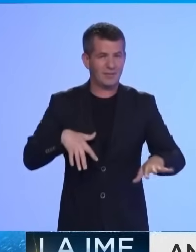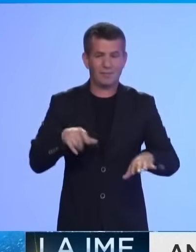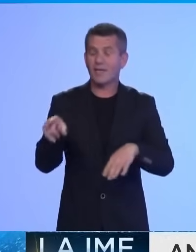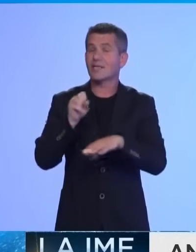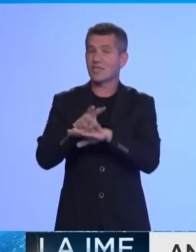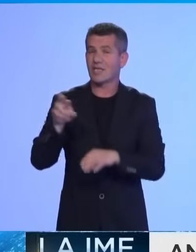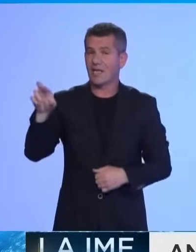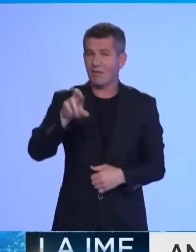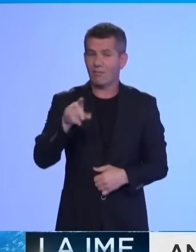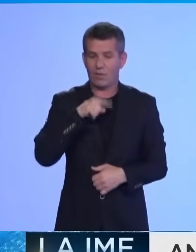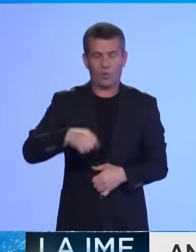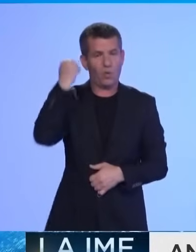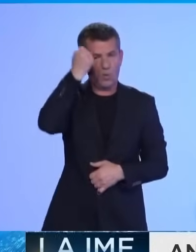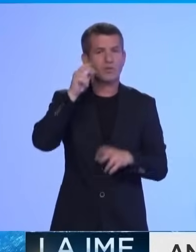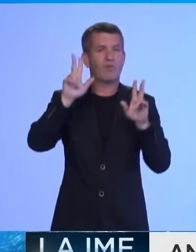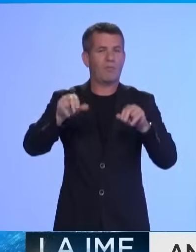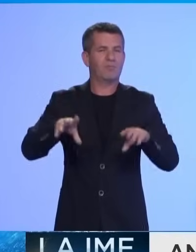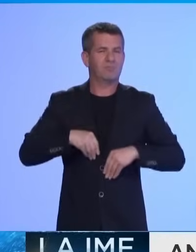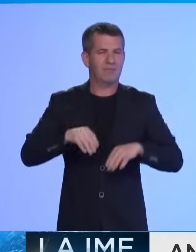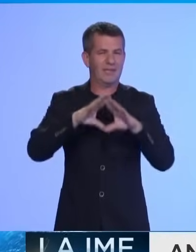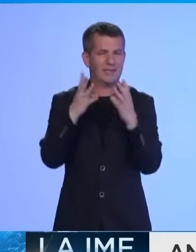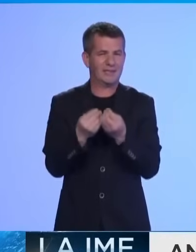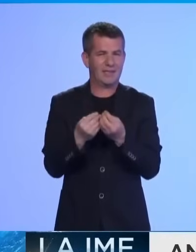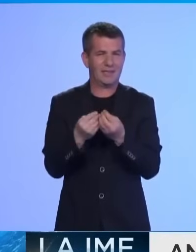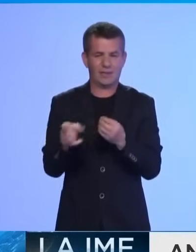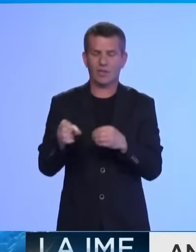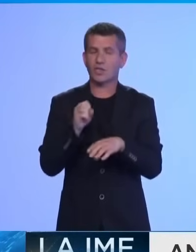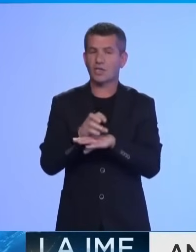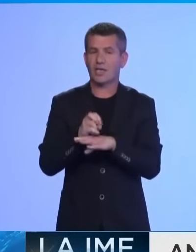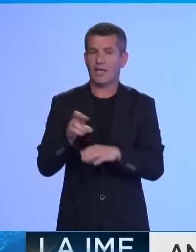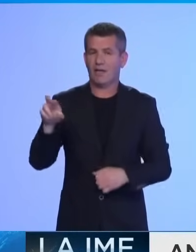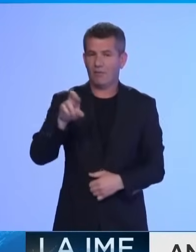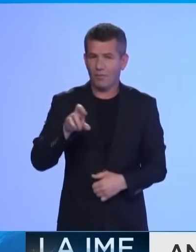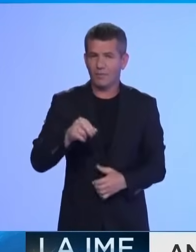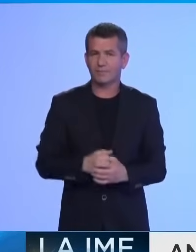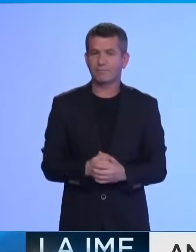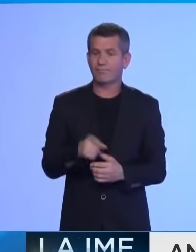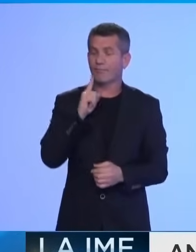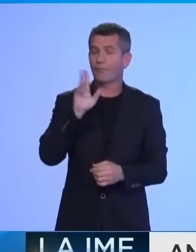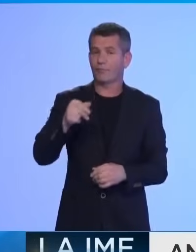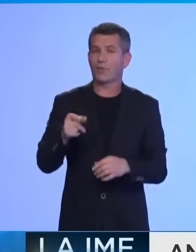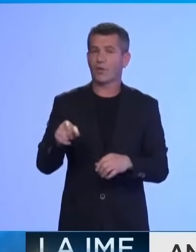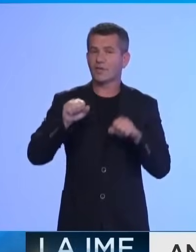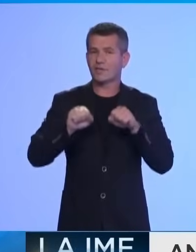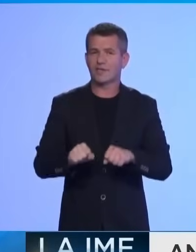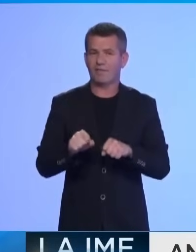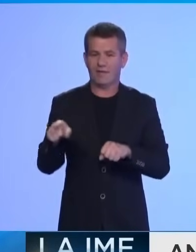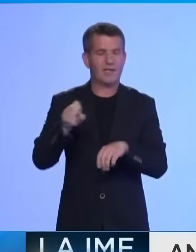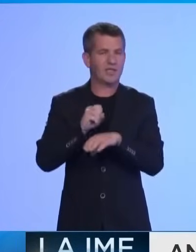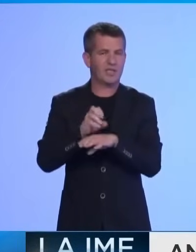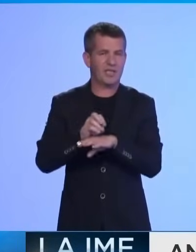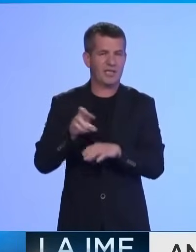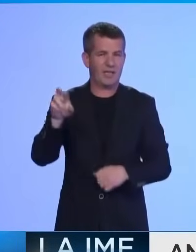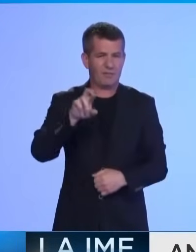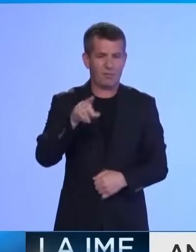se Kosova ka përmbushur kriteret për të qenë pjesë e organizatës. Aktualisht disa qeveri të shteteve anëtare të Këshillit të Evropës, përfshir